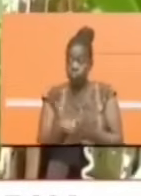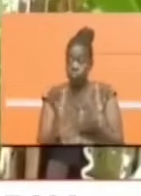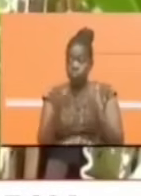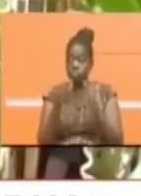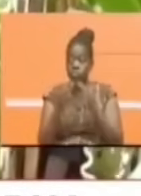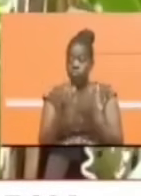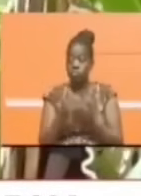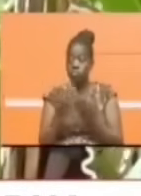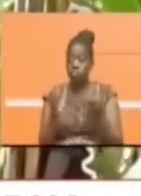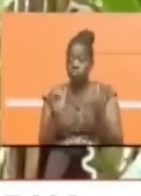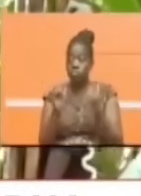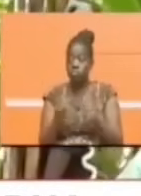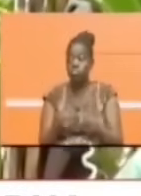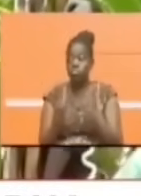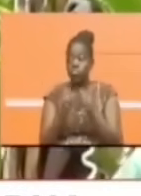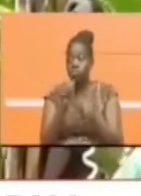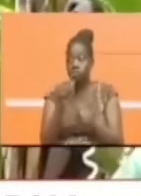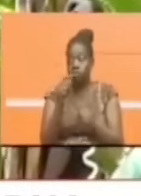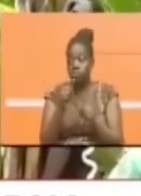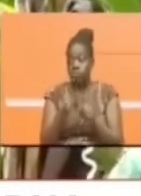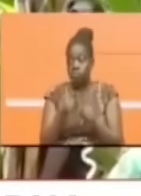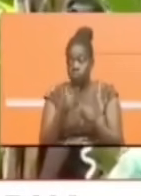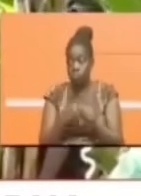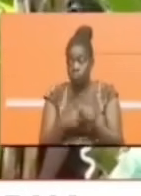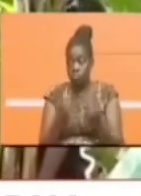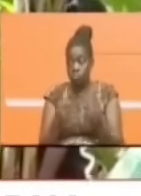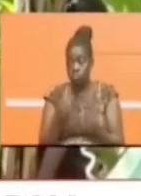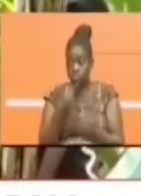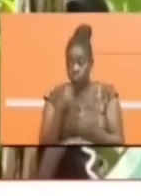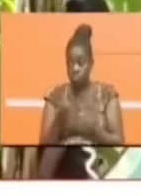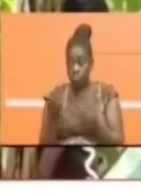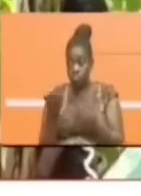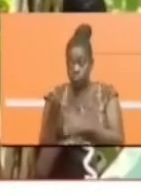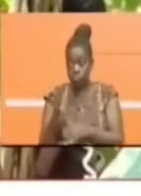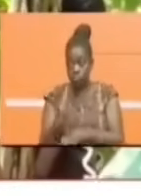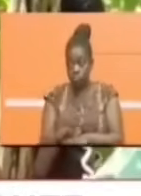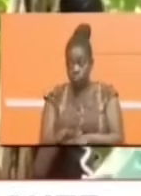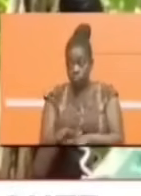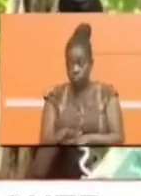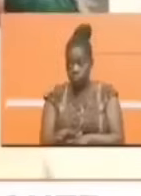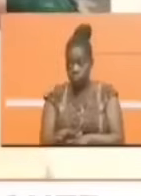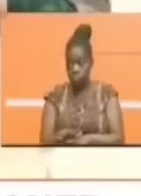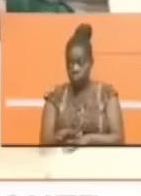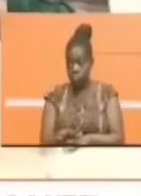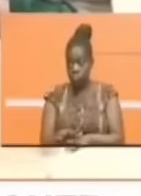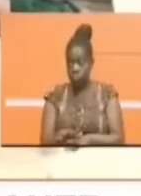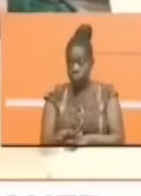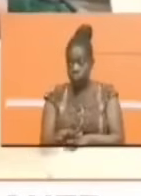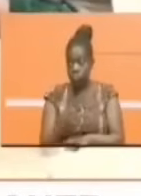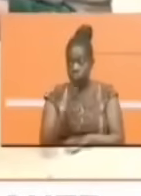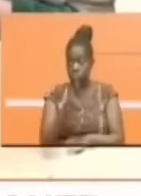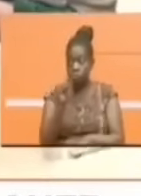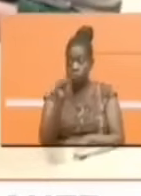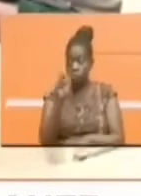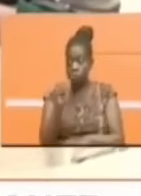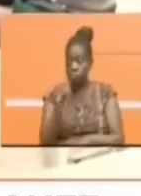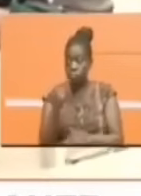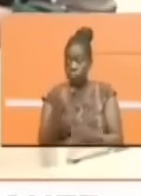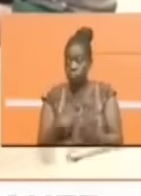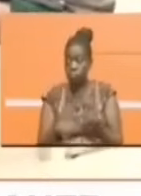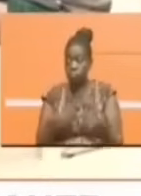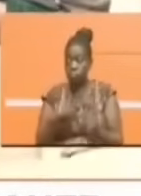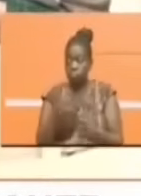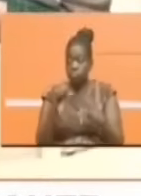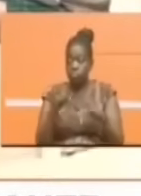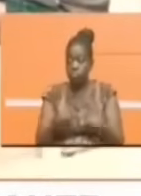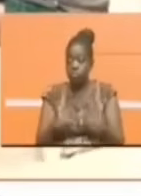ne tubeeranga naye paka kaseera kano kitaffe wavudde mu nsi olwita tukunda agambe nti yamuyisiza bobe